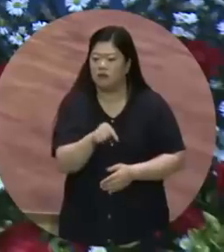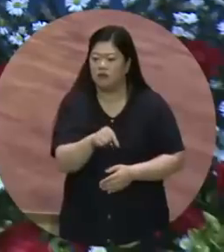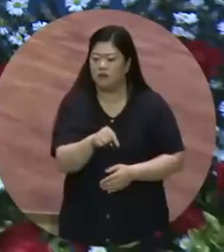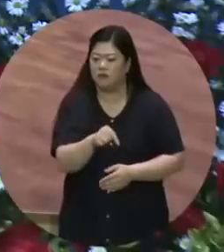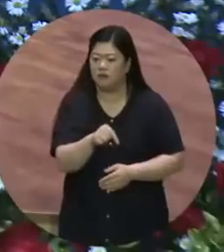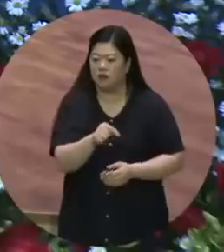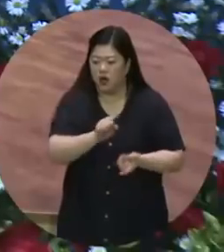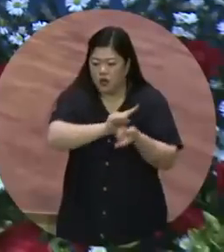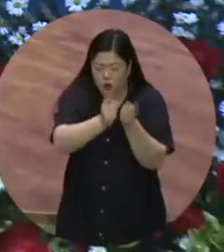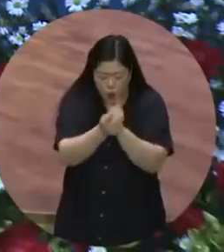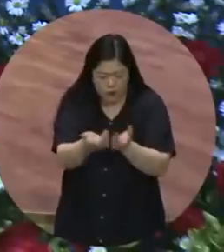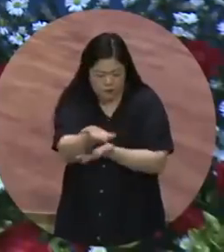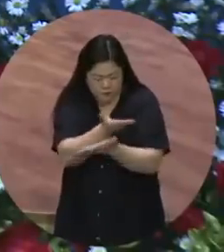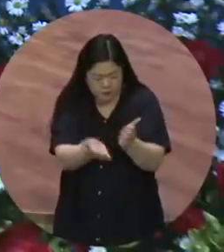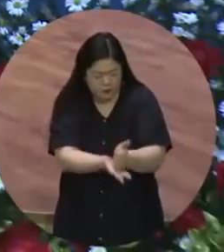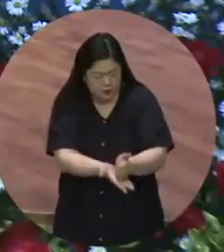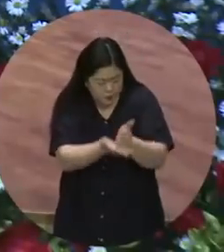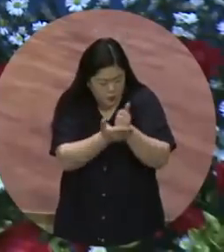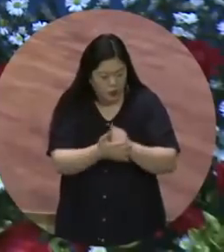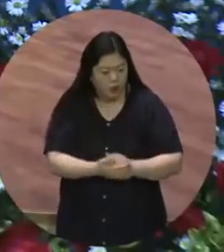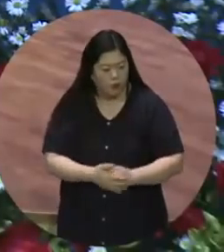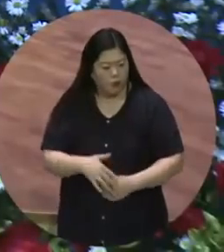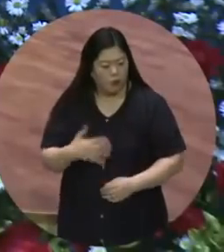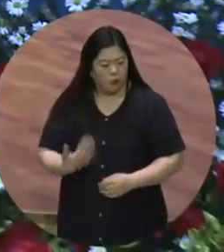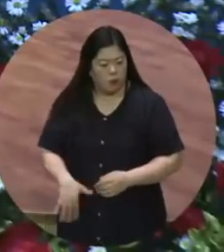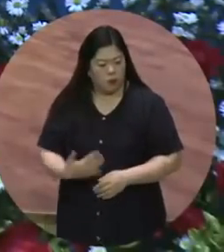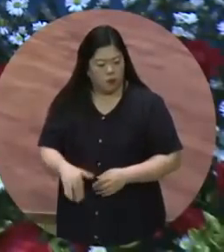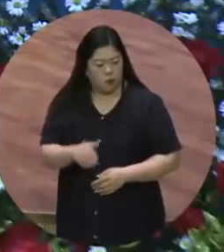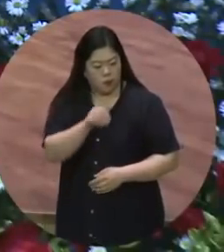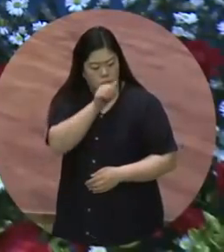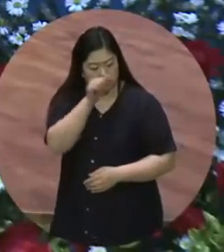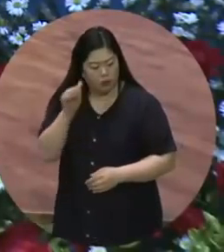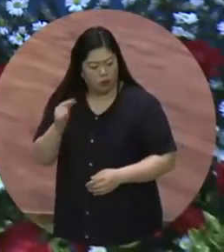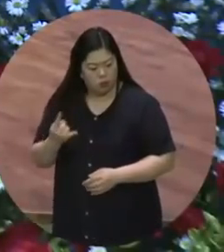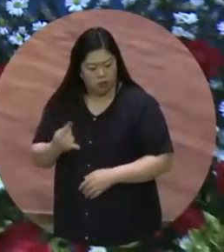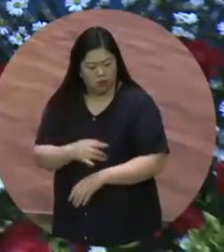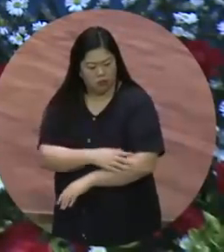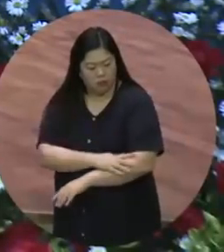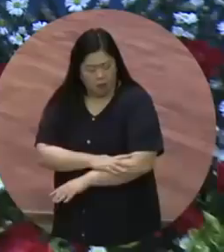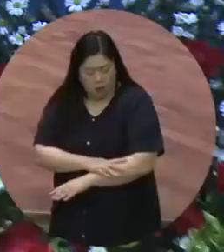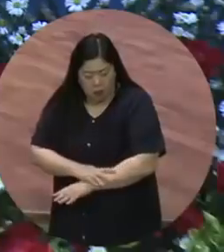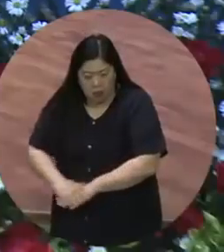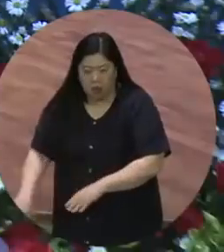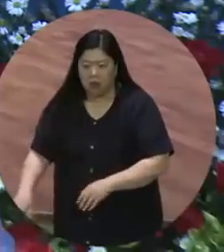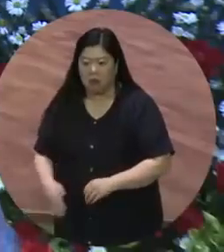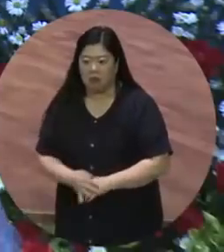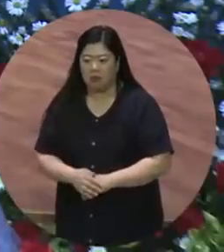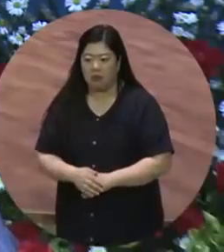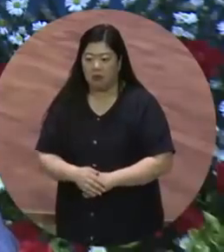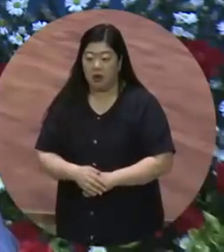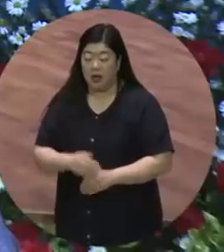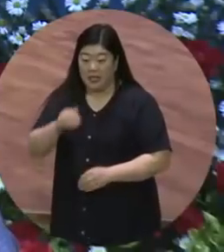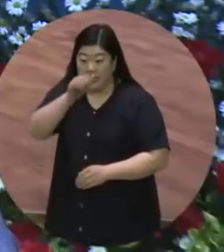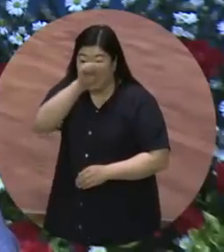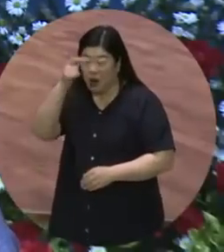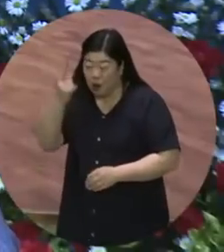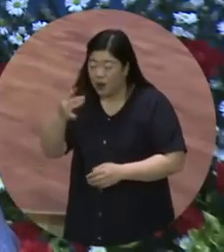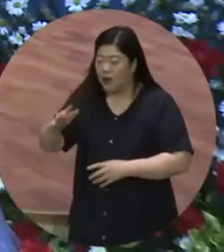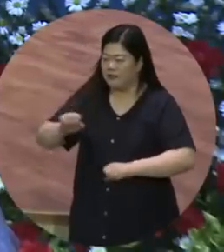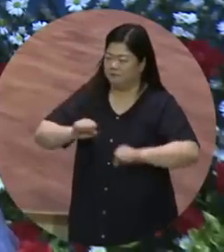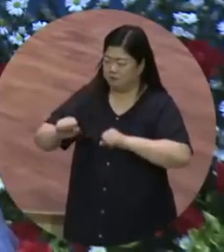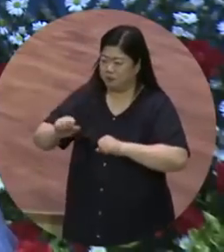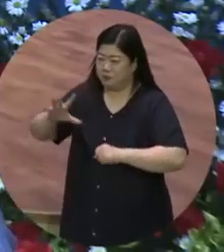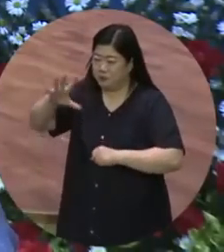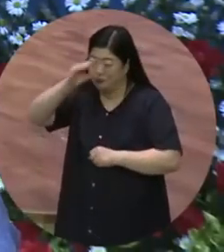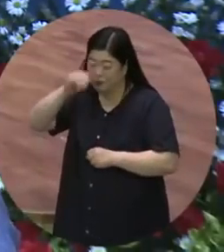애쓰고 섬기는 이 장로의 임원들 보면서 그래 말이야. 장로들이 이렇게 이러니 모든 기관들은 말할 것도 없어요.